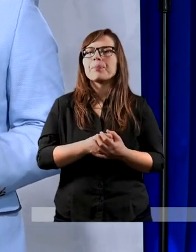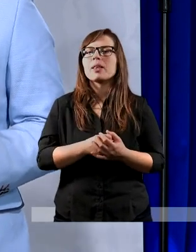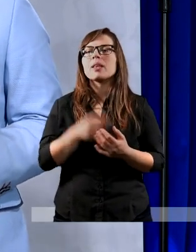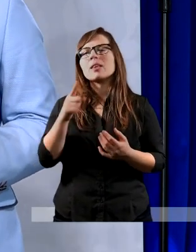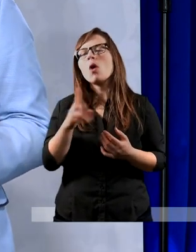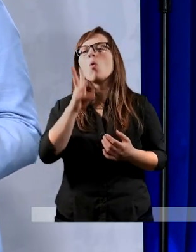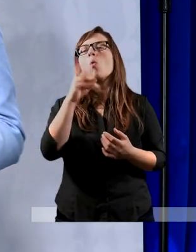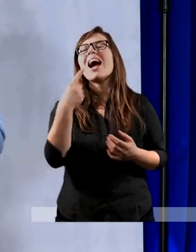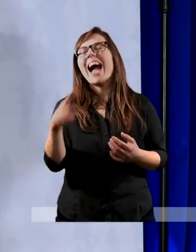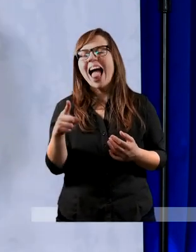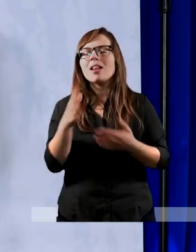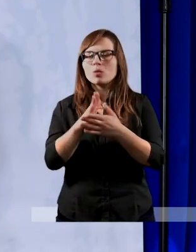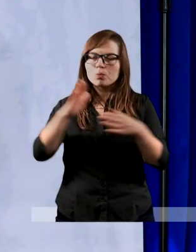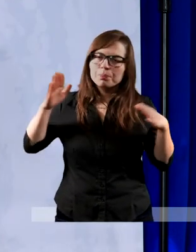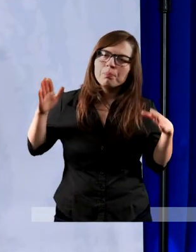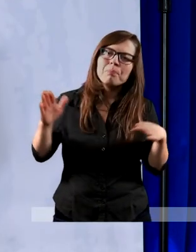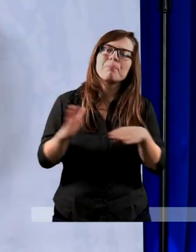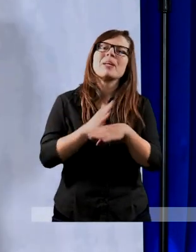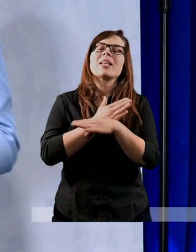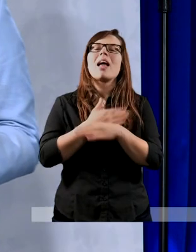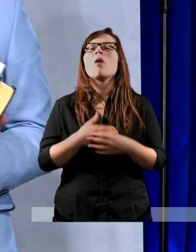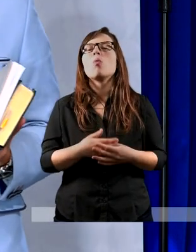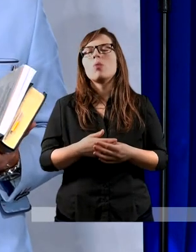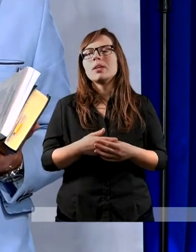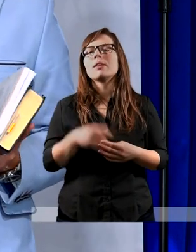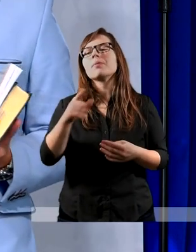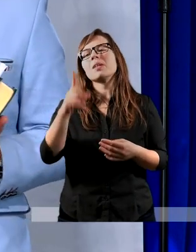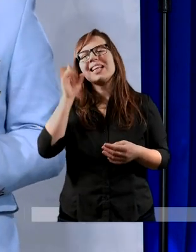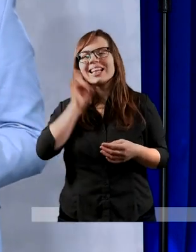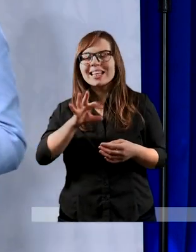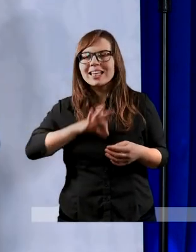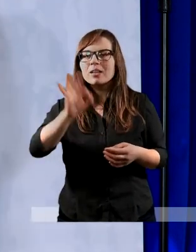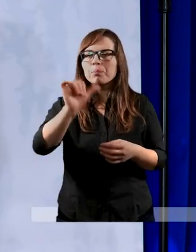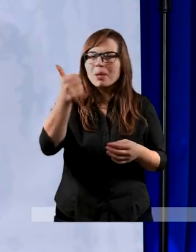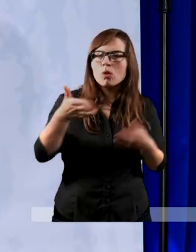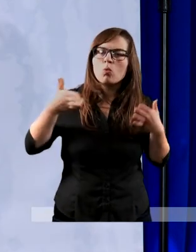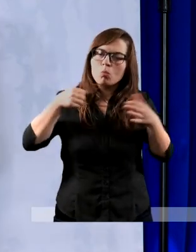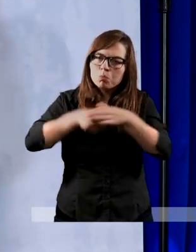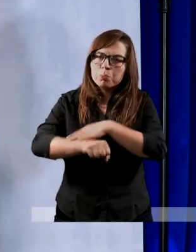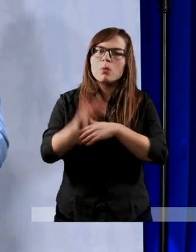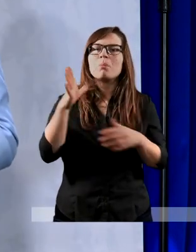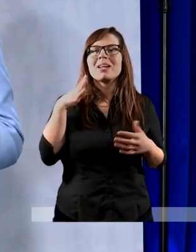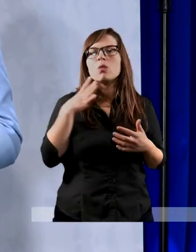I tak minął weekend. To były takie dosyć ciężkie czasy. Pamiętam, urodził się pierwszy mój syn i